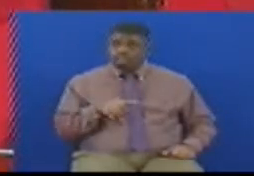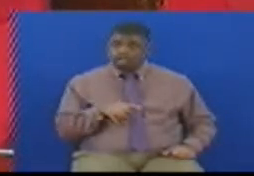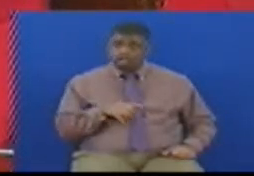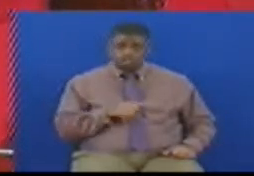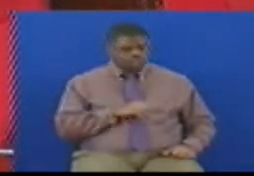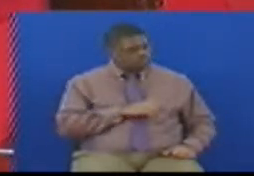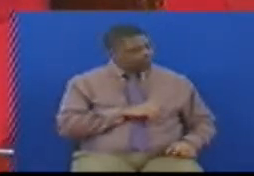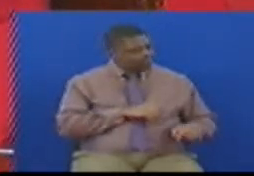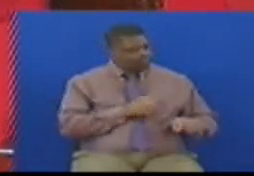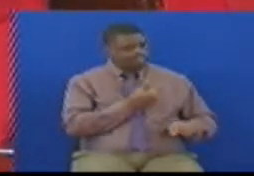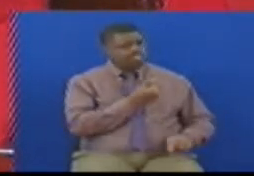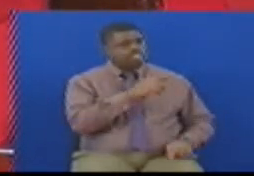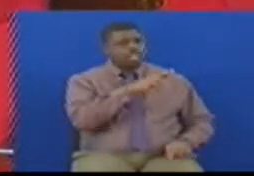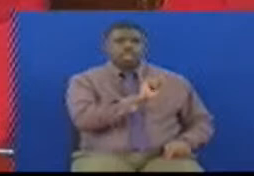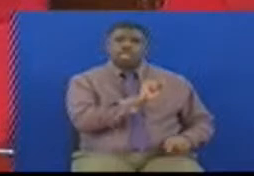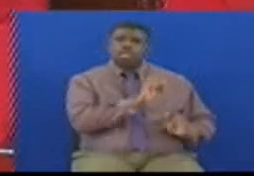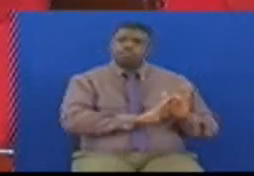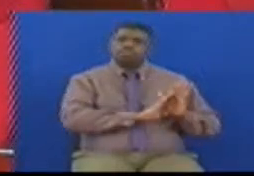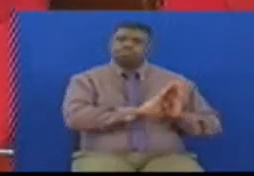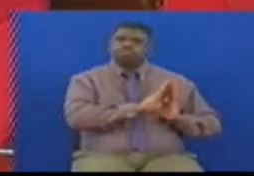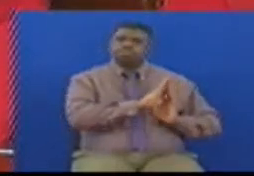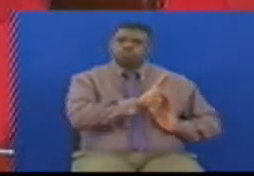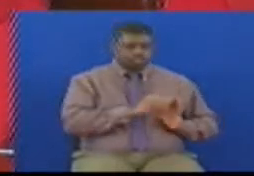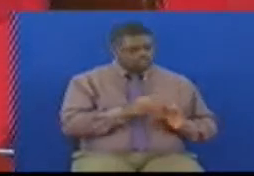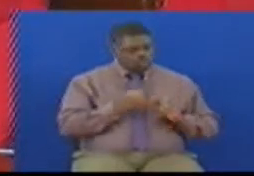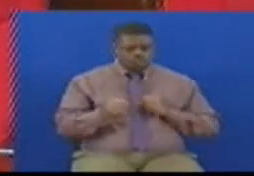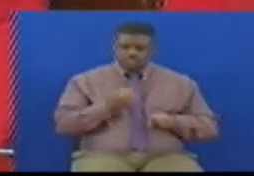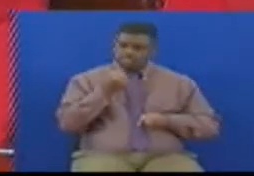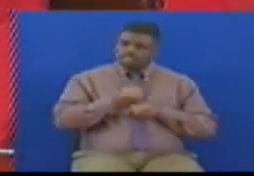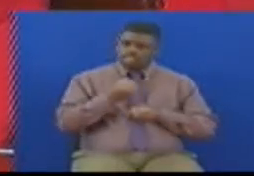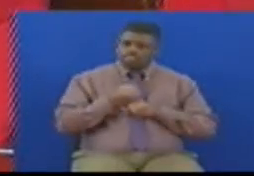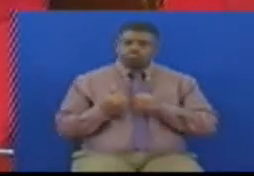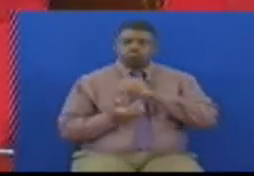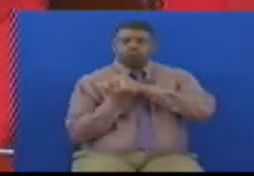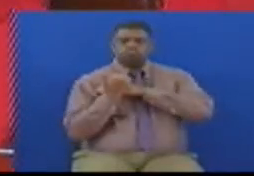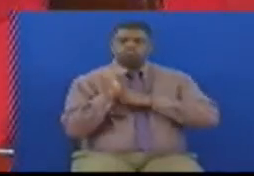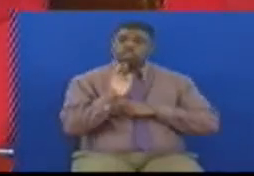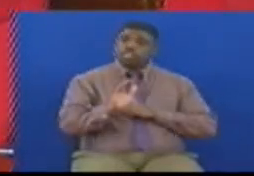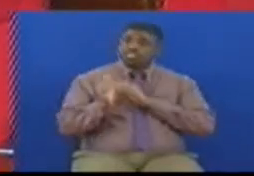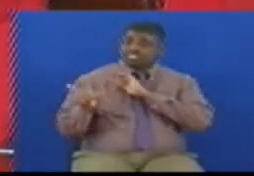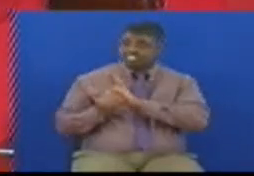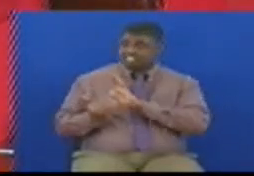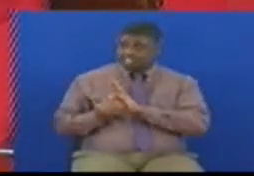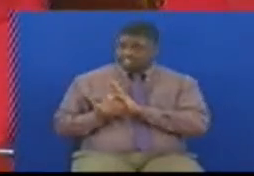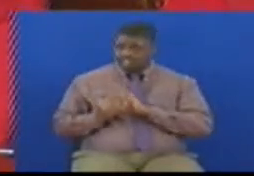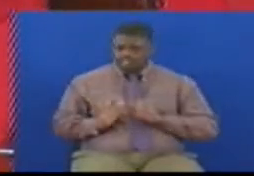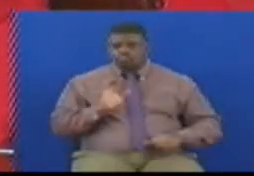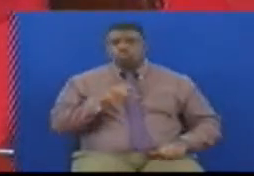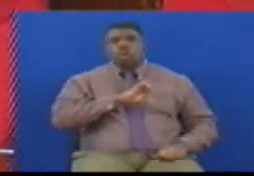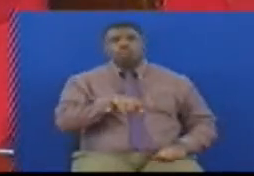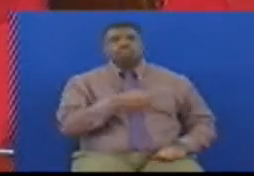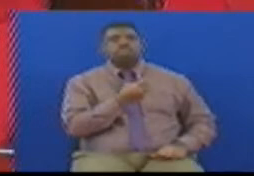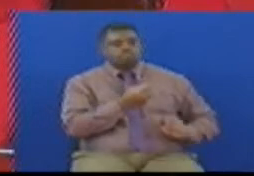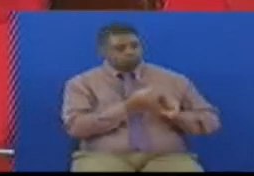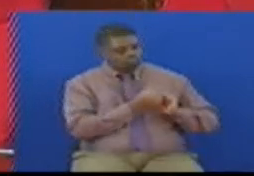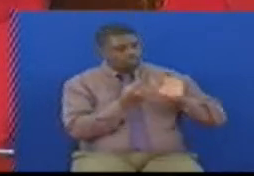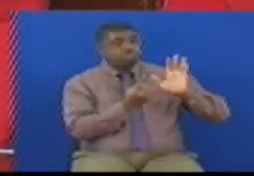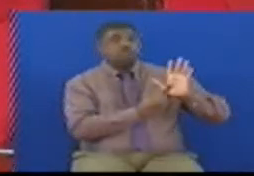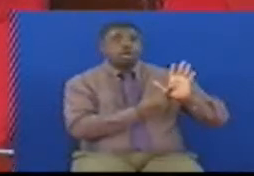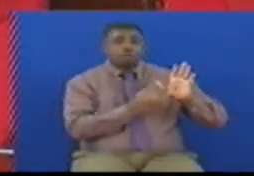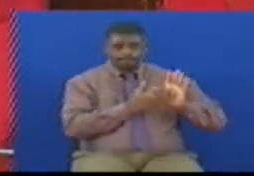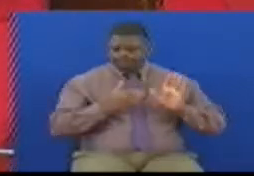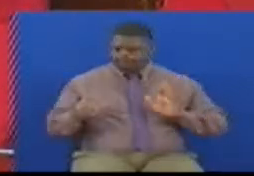hadi 2020, TRA imeongeza ufanisi katika utekelezaji wa majukumu yake ya kisheria ambapo kati ya mwaka 2016 hadi